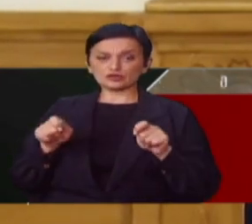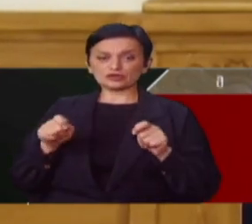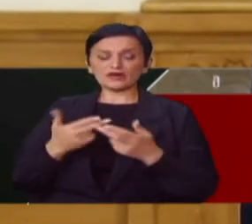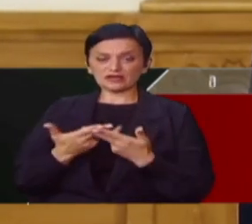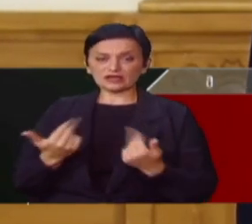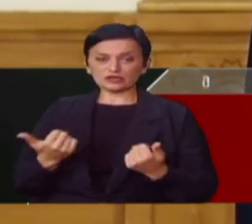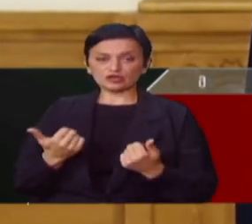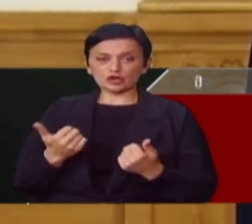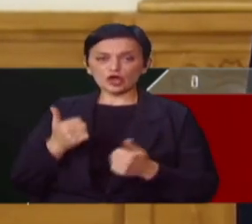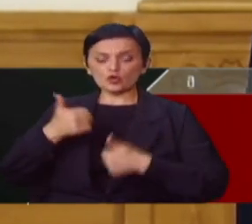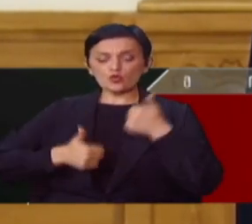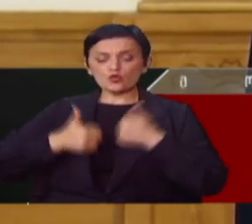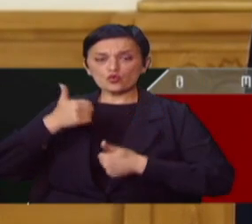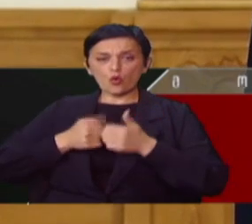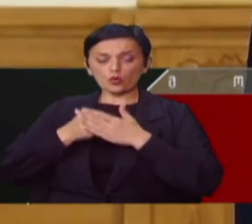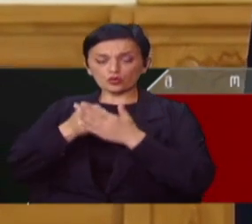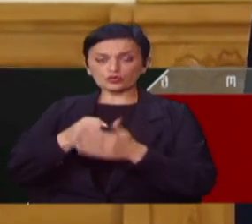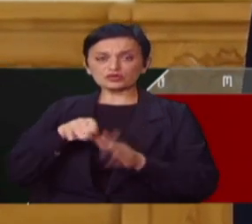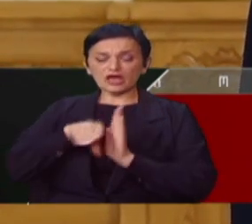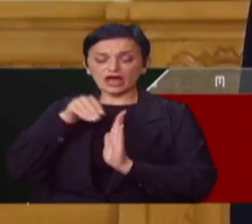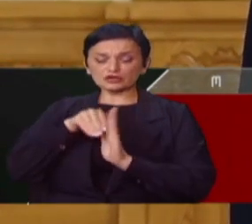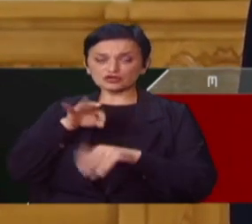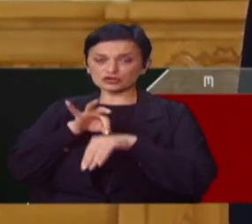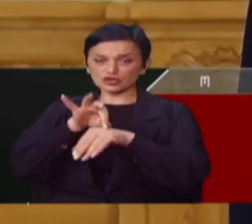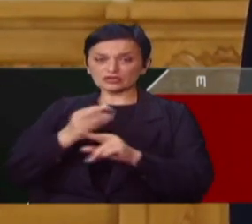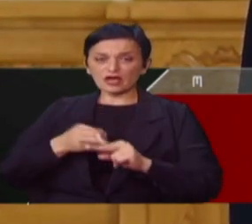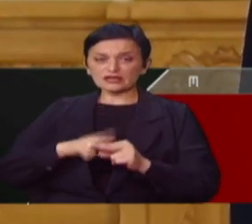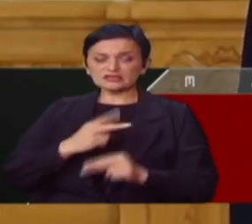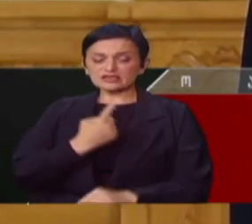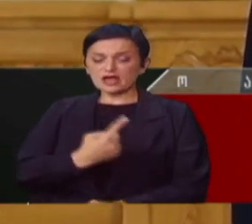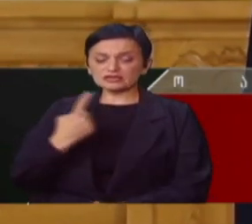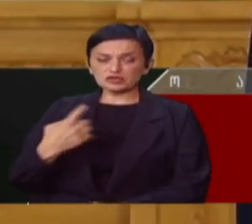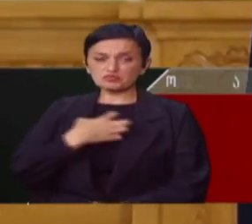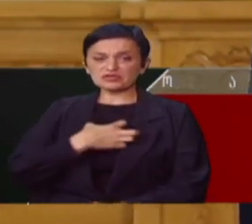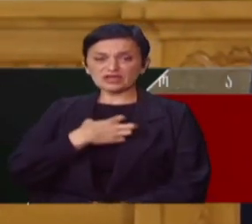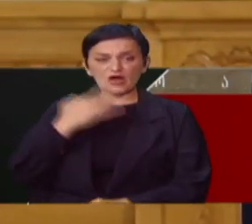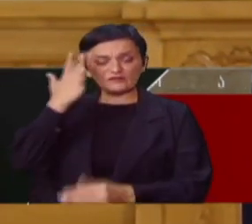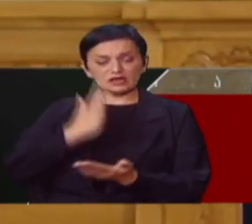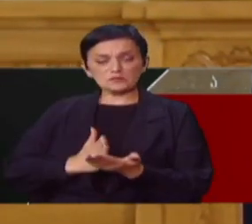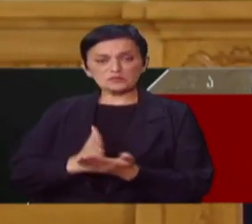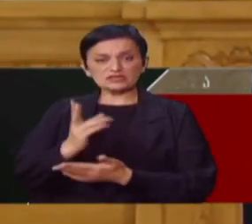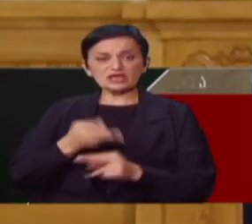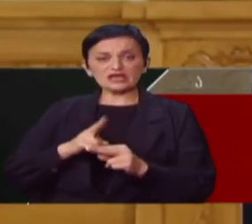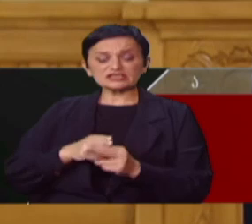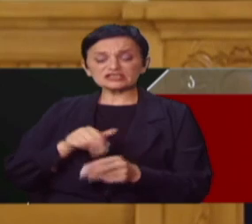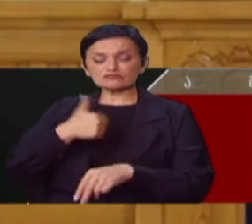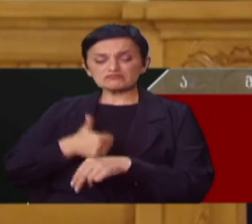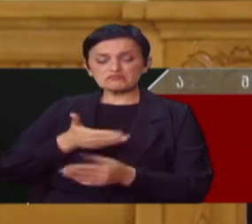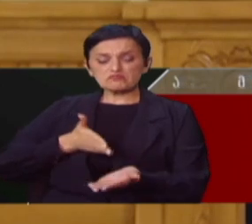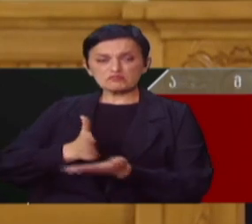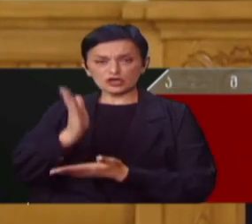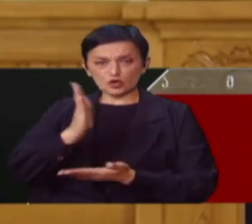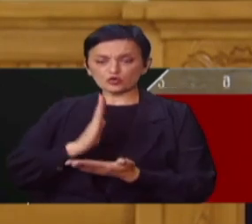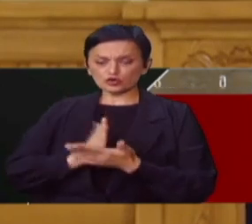და კონკურენტუნარიანი არჩევნების ჩატარება, ეს არის ერთ-ერთი მთავარი მიზანი და პრიორიტეტი. ეს პრიორიტეტი რა თქმა უნდა არის